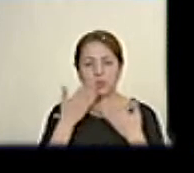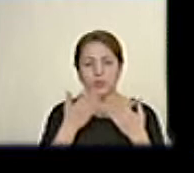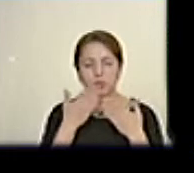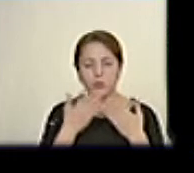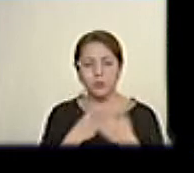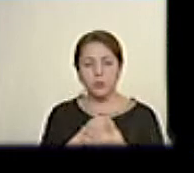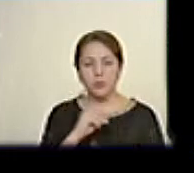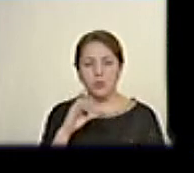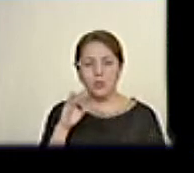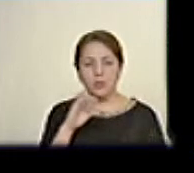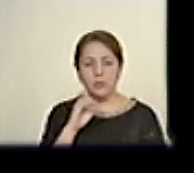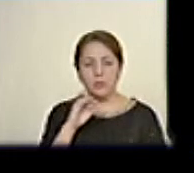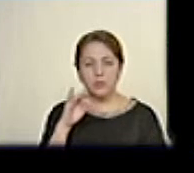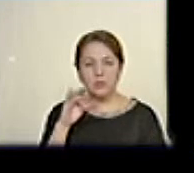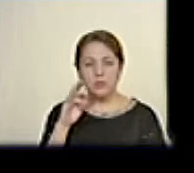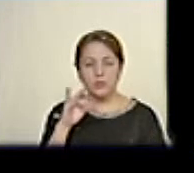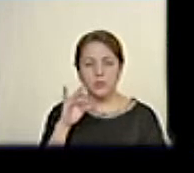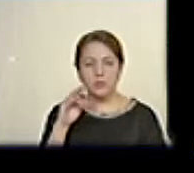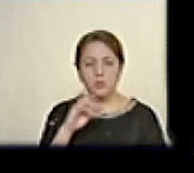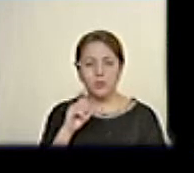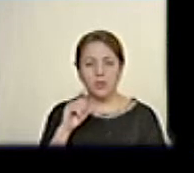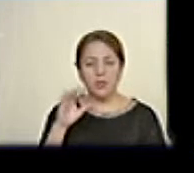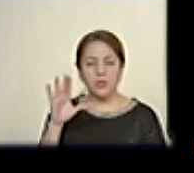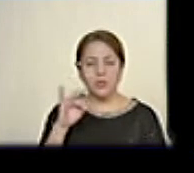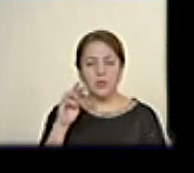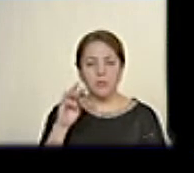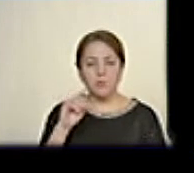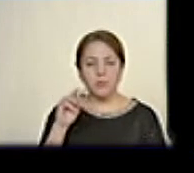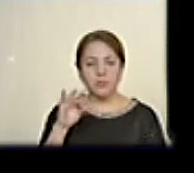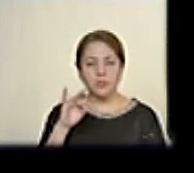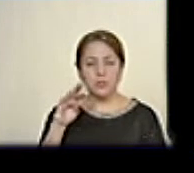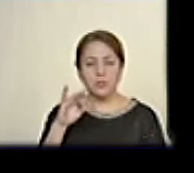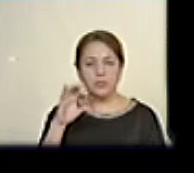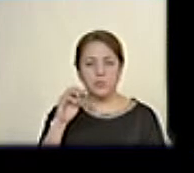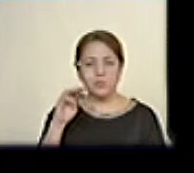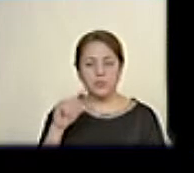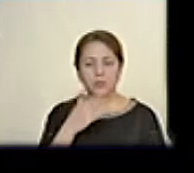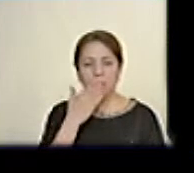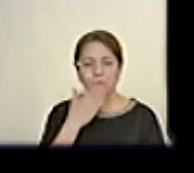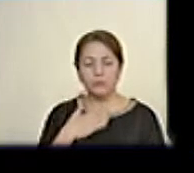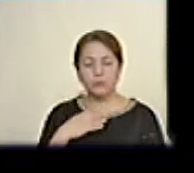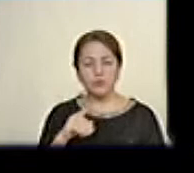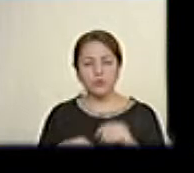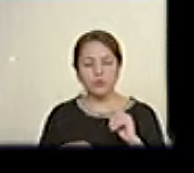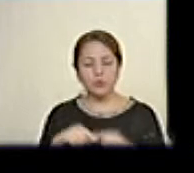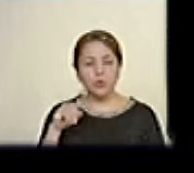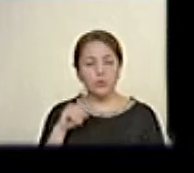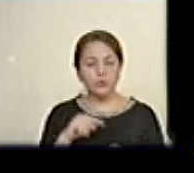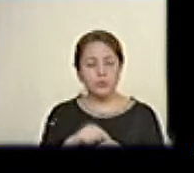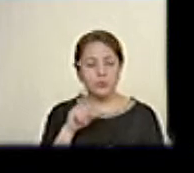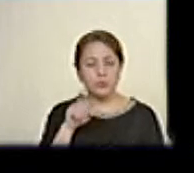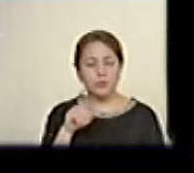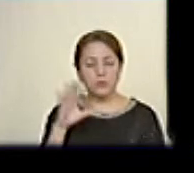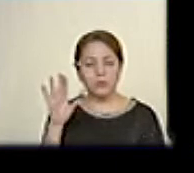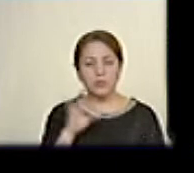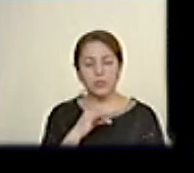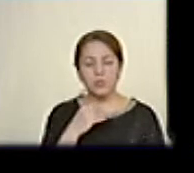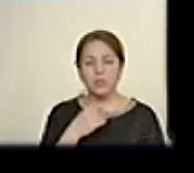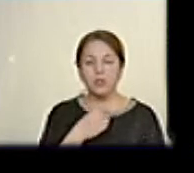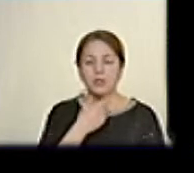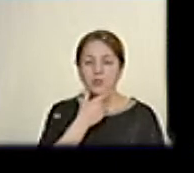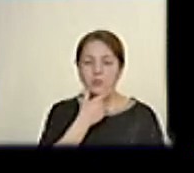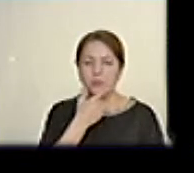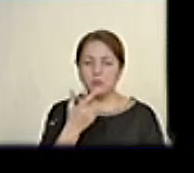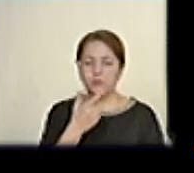Есенина-имажиниста во всей силе его таланта. Любить родину, чувствовать ее и восхищаться красотой